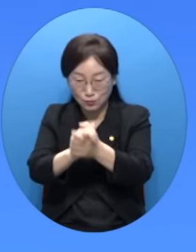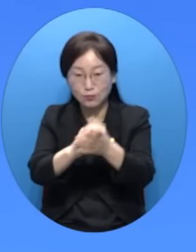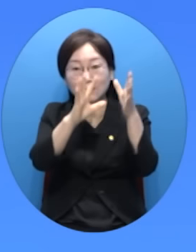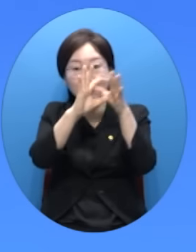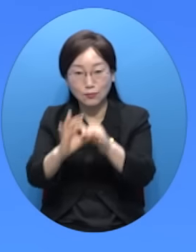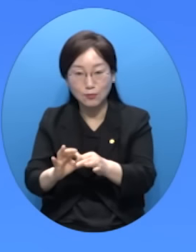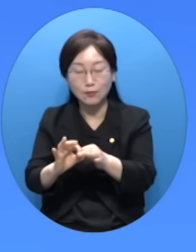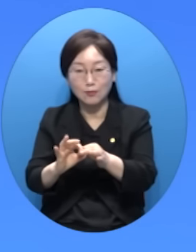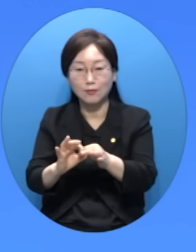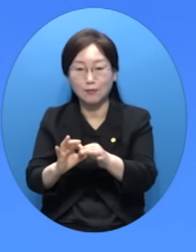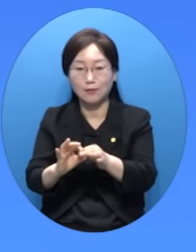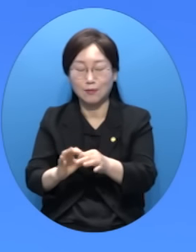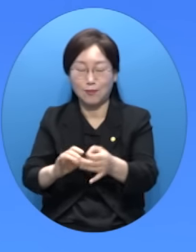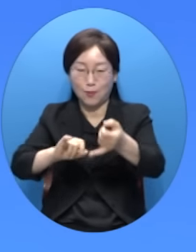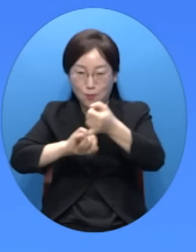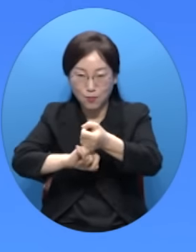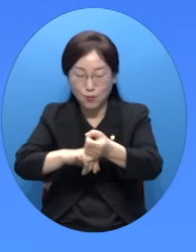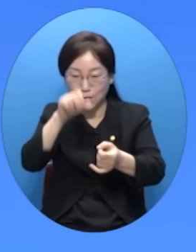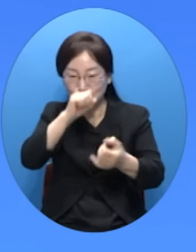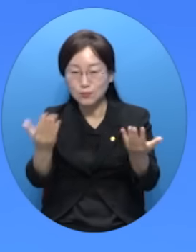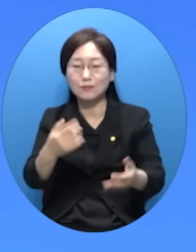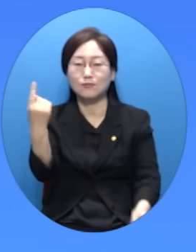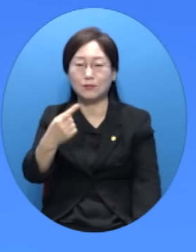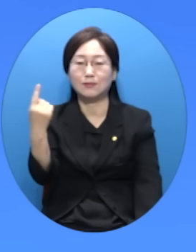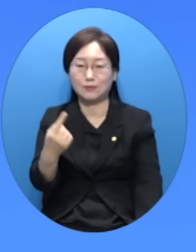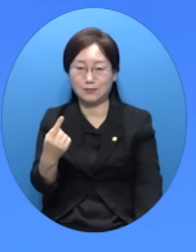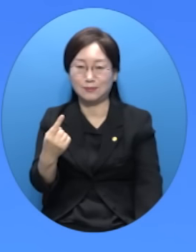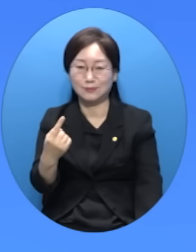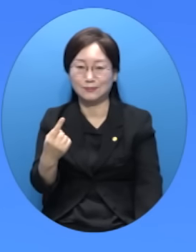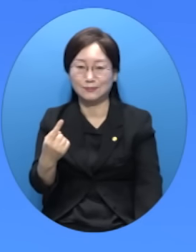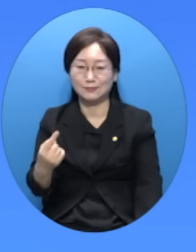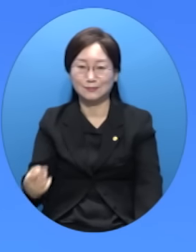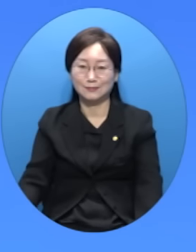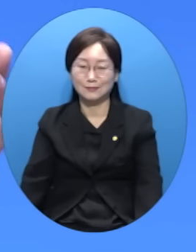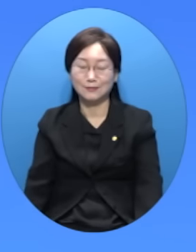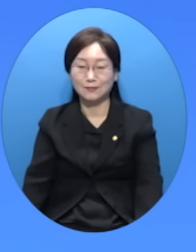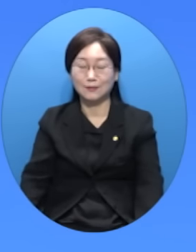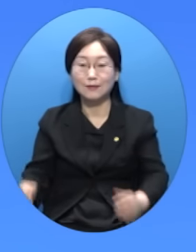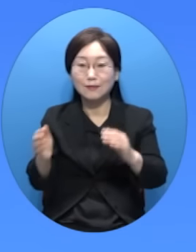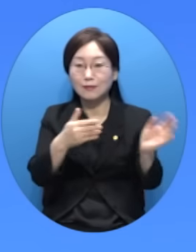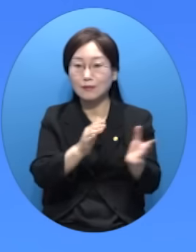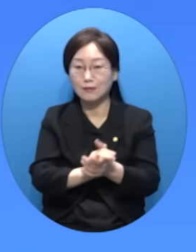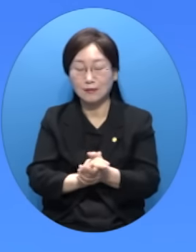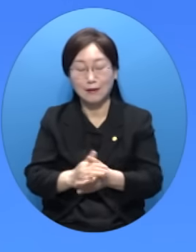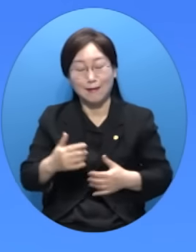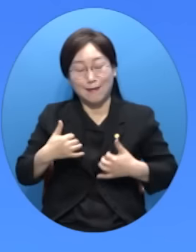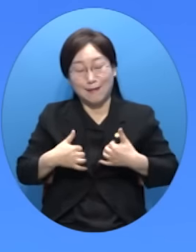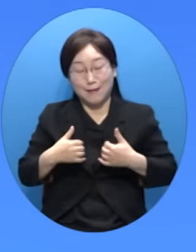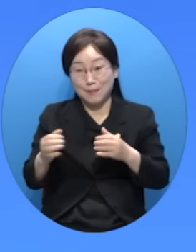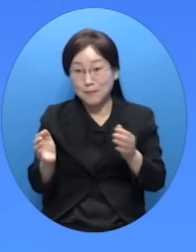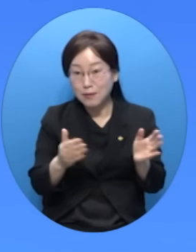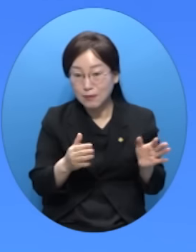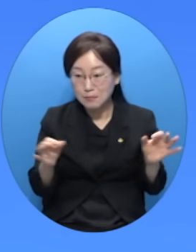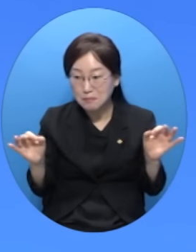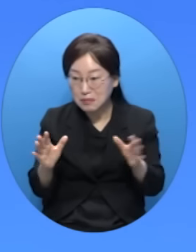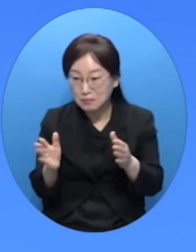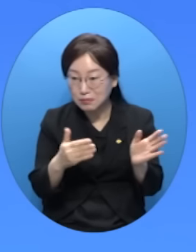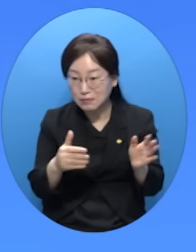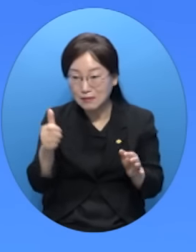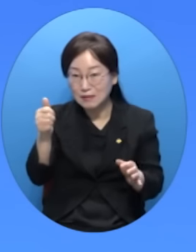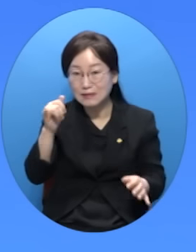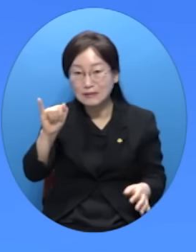기도하면 반드시 좋은 일이 일어나게 되는 것입니다. 그런데 그 기분도 잠시 히스기야